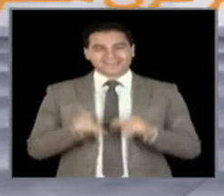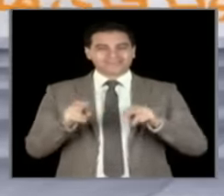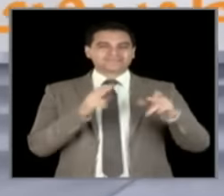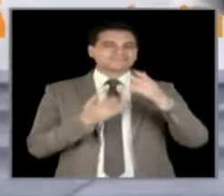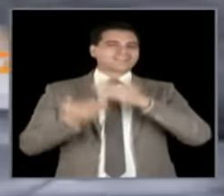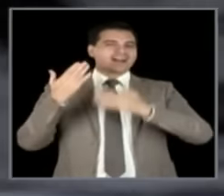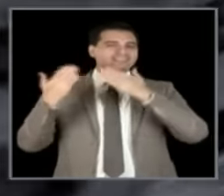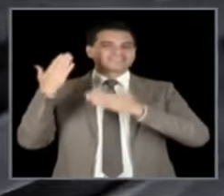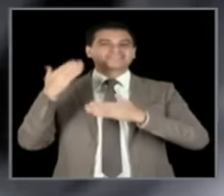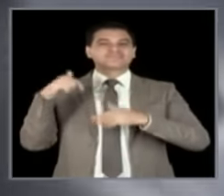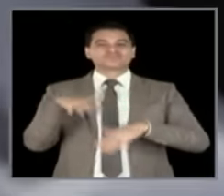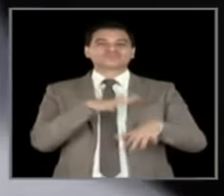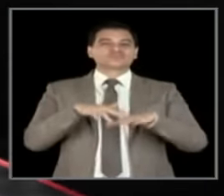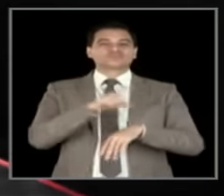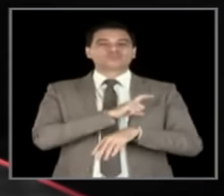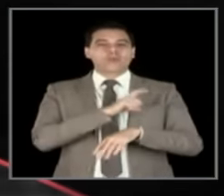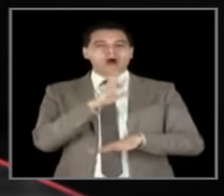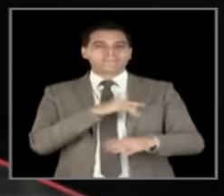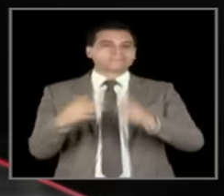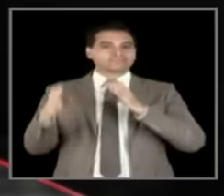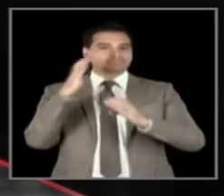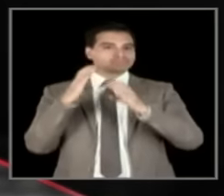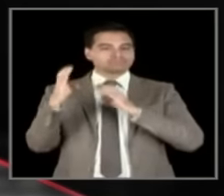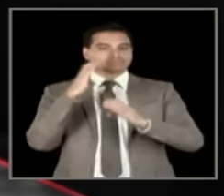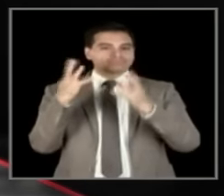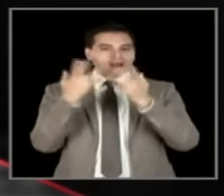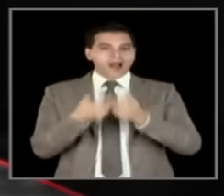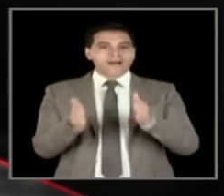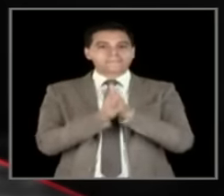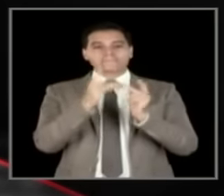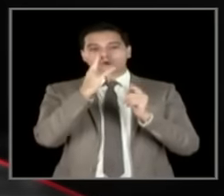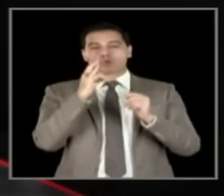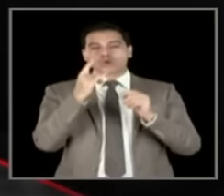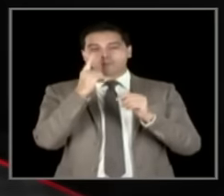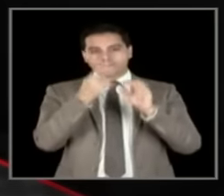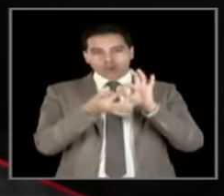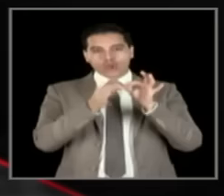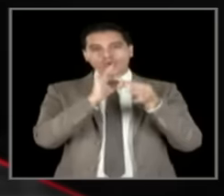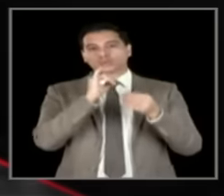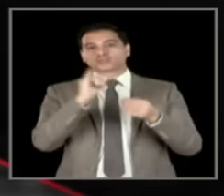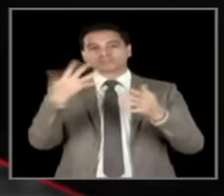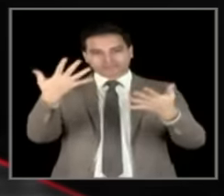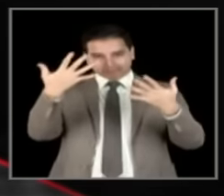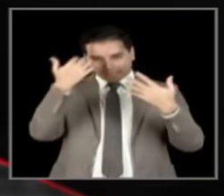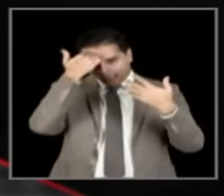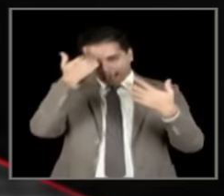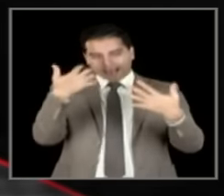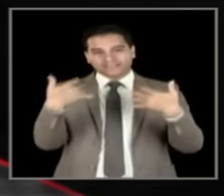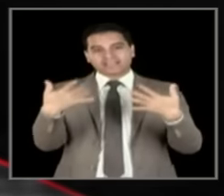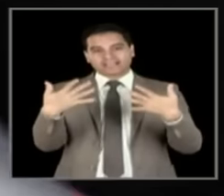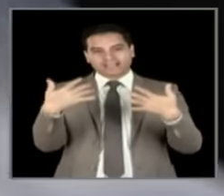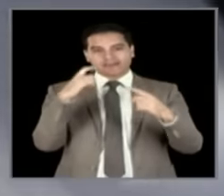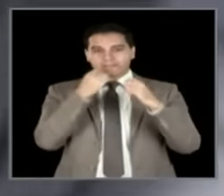في الحلقات اللي فاتت طلاب مصر جمعوا 1,500,000 جنيه في خزنة البنك الأهلي لتطوير القرى